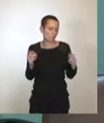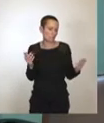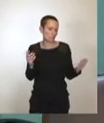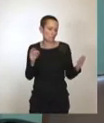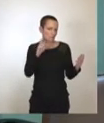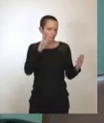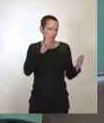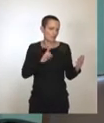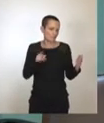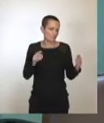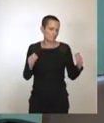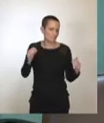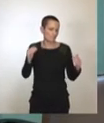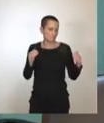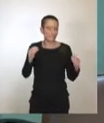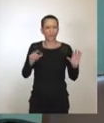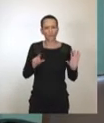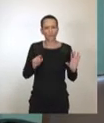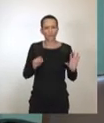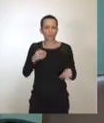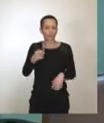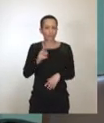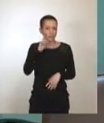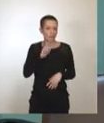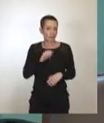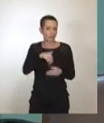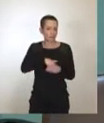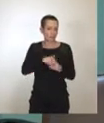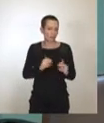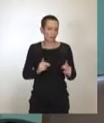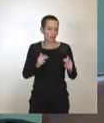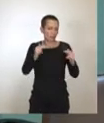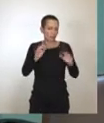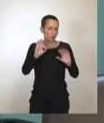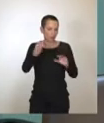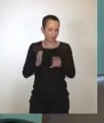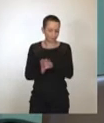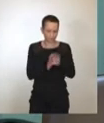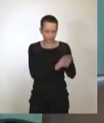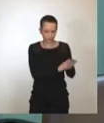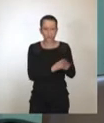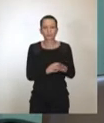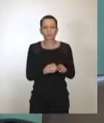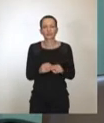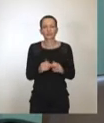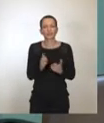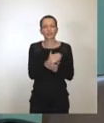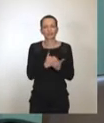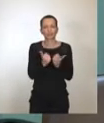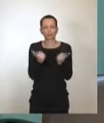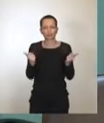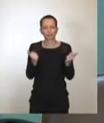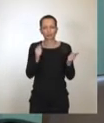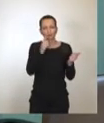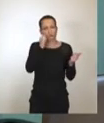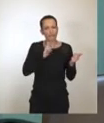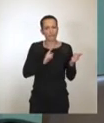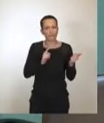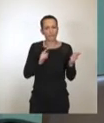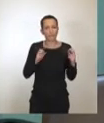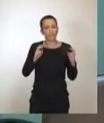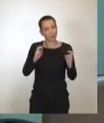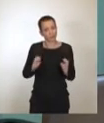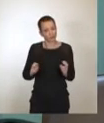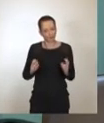femmes, puisque c'est 70% des femmes qui sont concernées. L'écart du salaire moyen entre les hommes et les femmes baisse